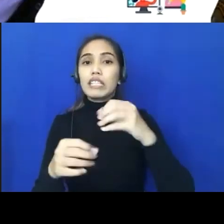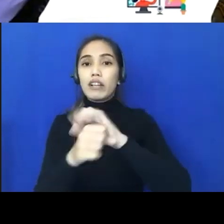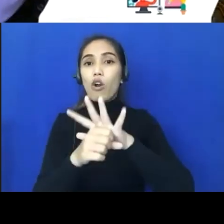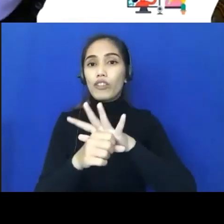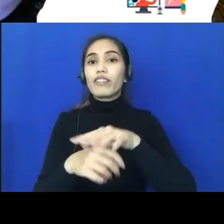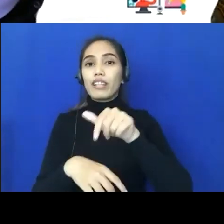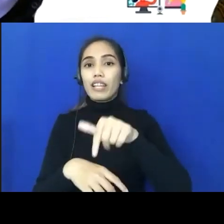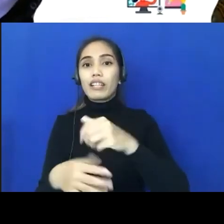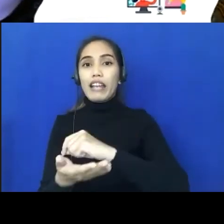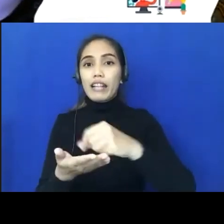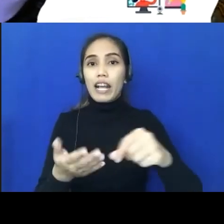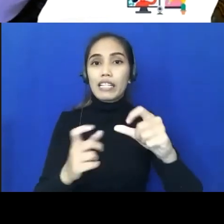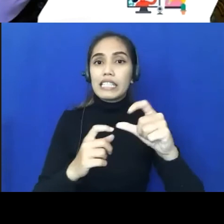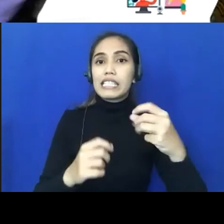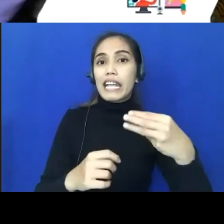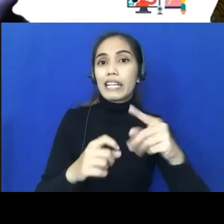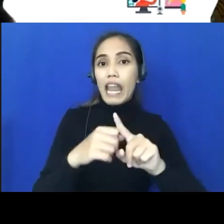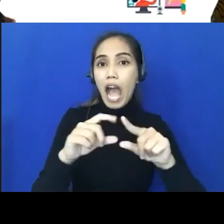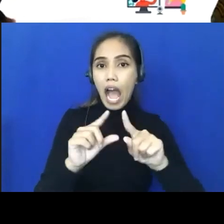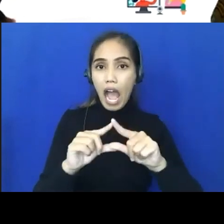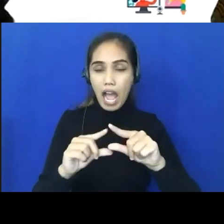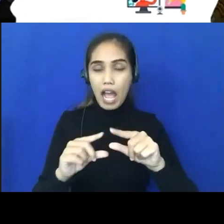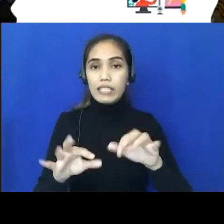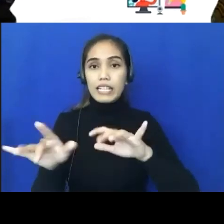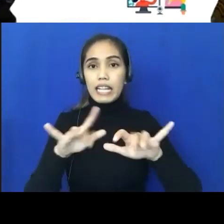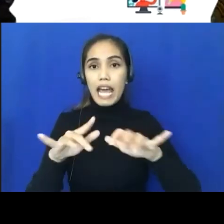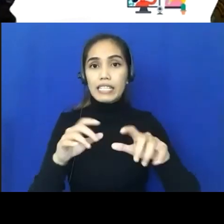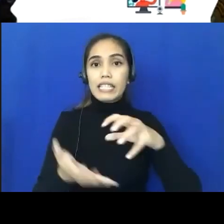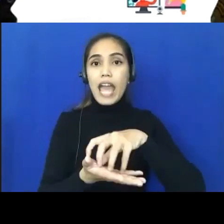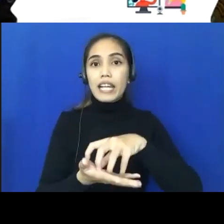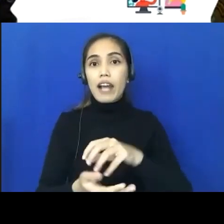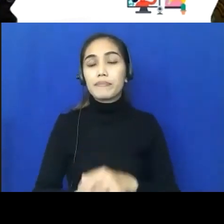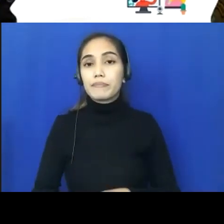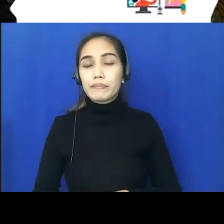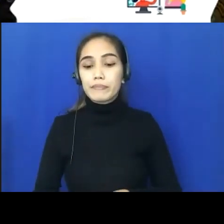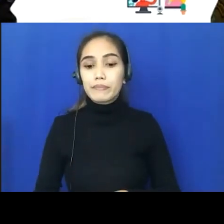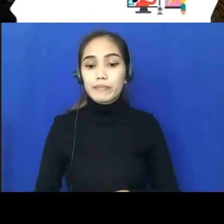narasumber. Selanjutnya, apakah masih ada pertanyaan untuk ketiga narasumber ini?